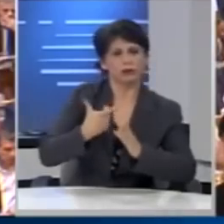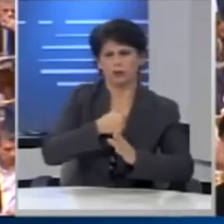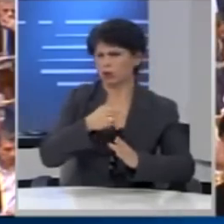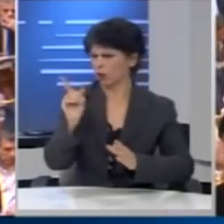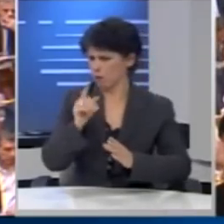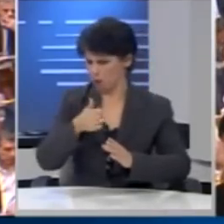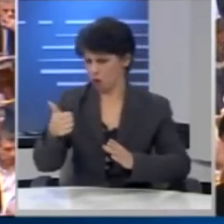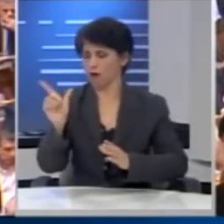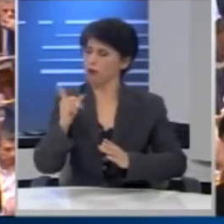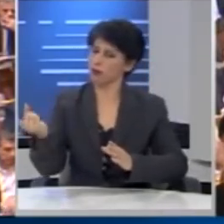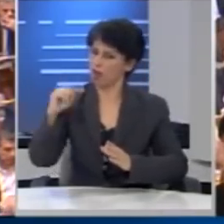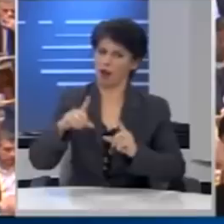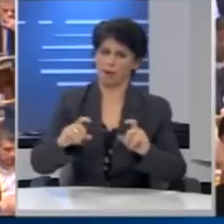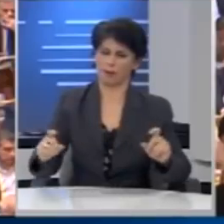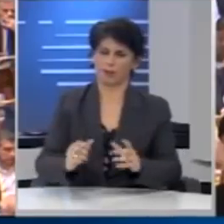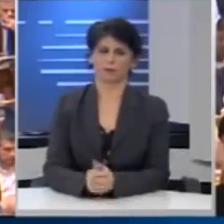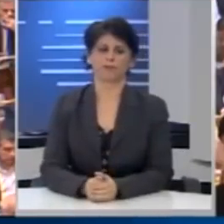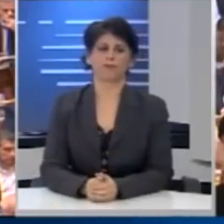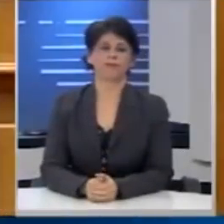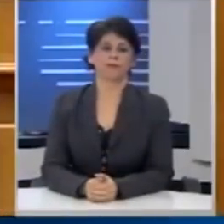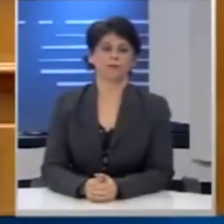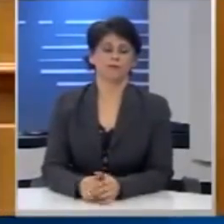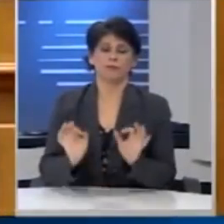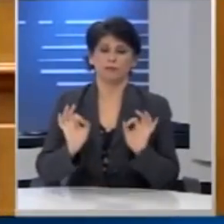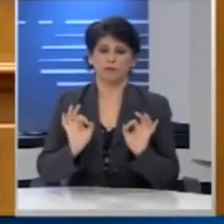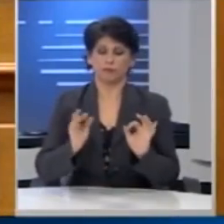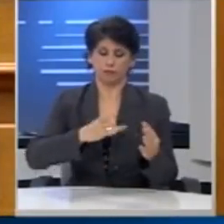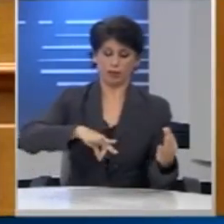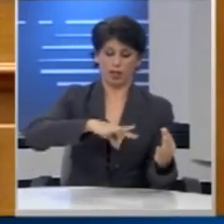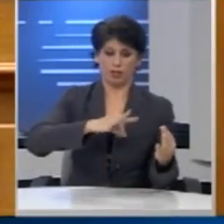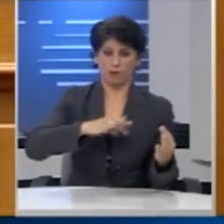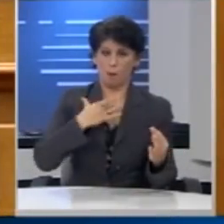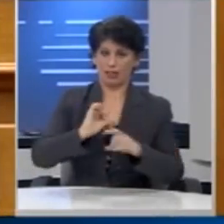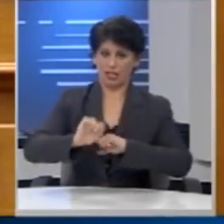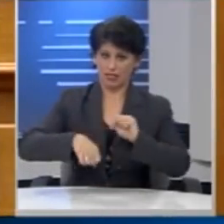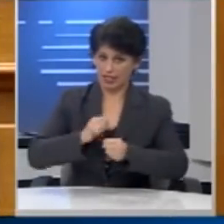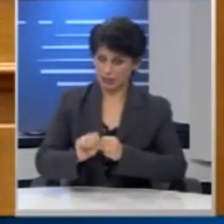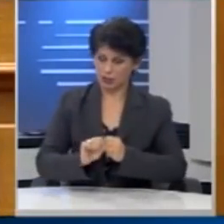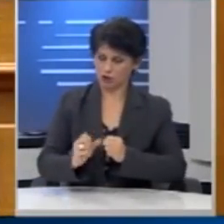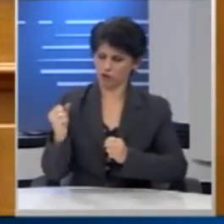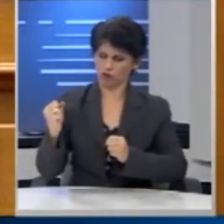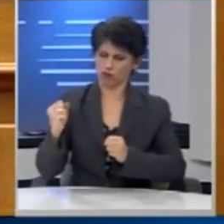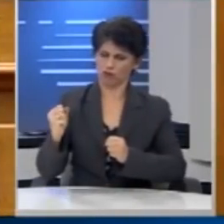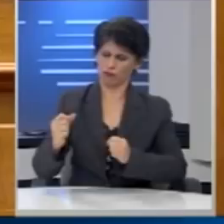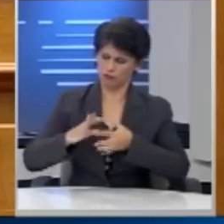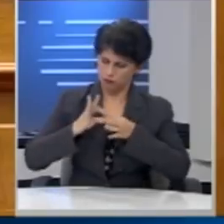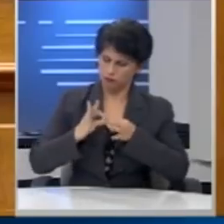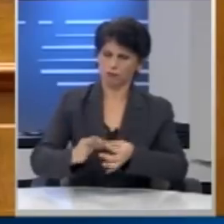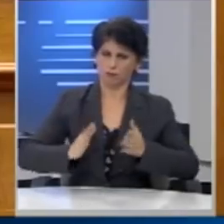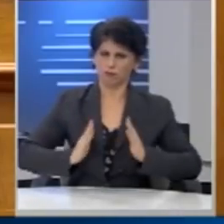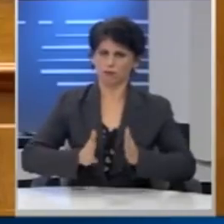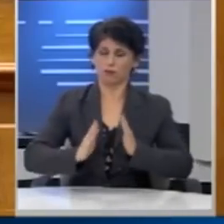Και βέβαια, η ένταση της διπλωματικής μας δράσης συνεχίζεται αμύωτη.